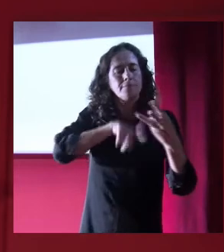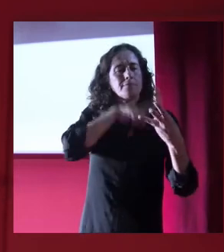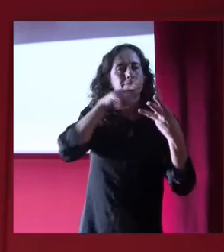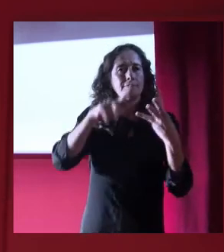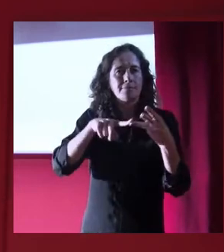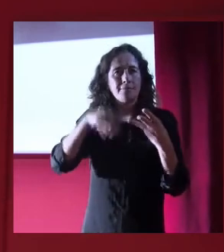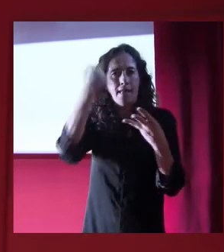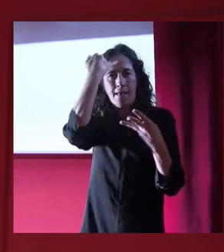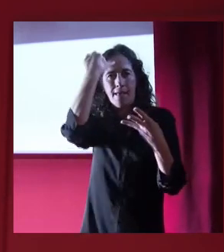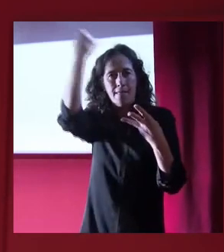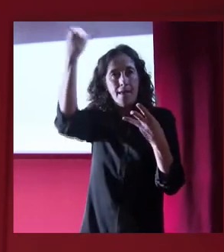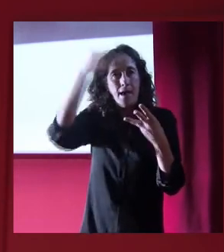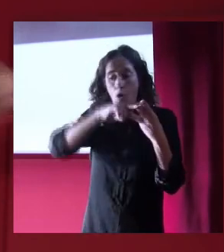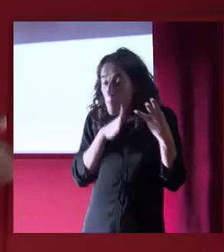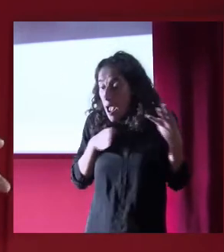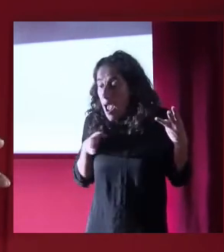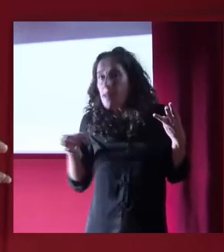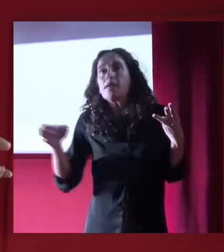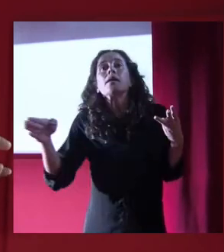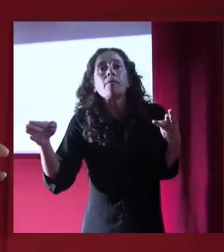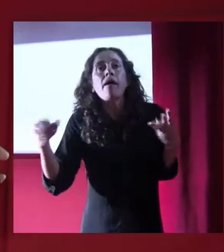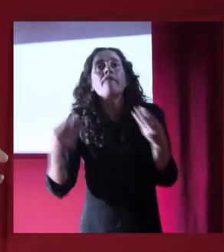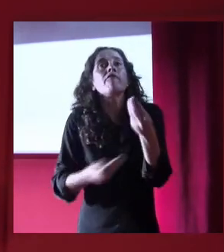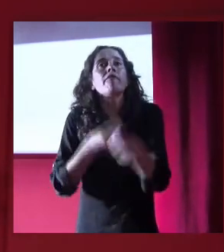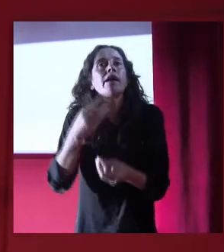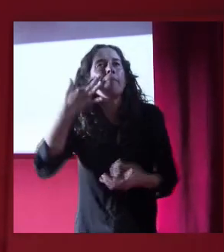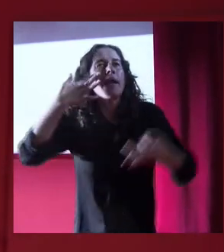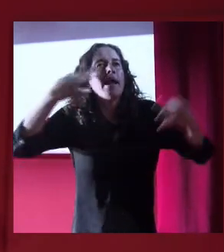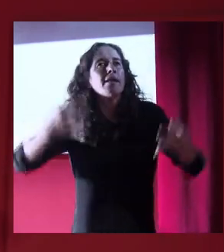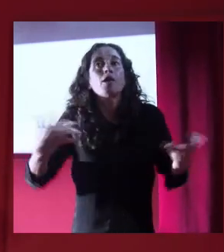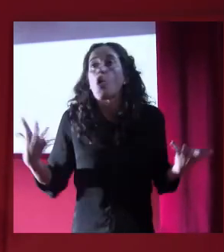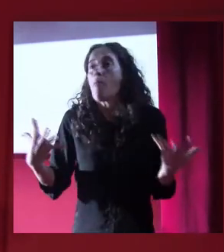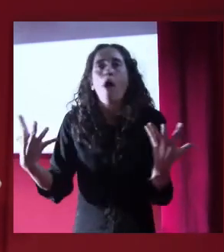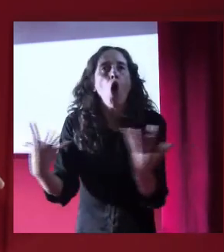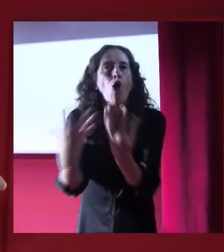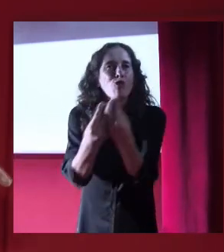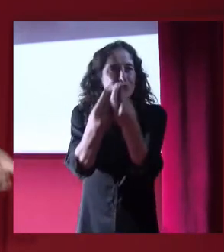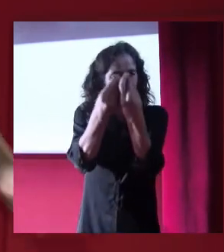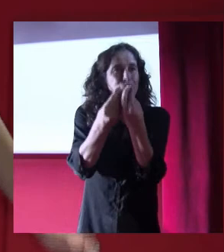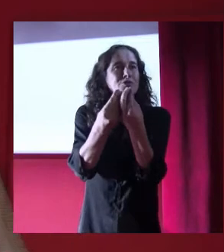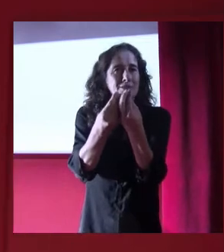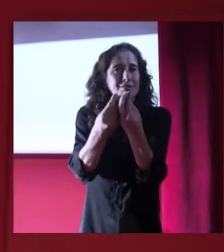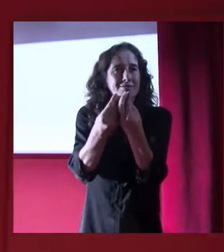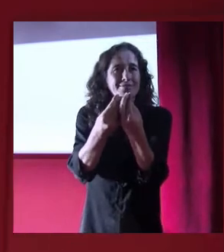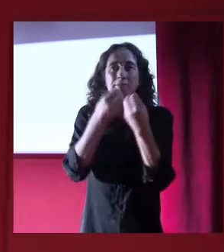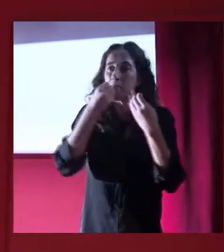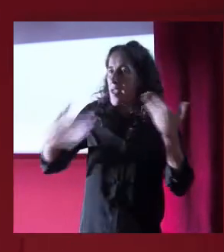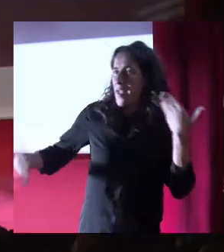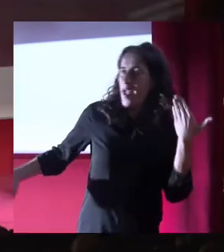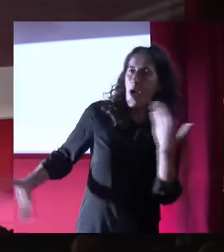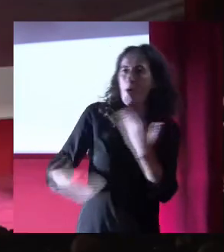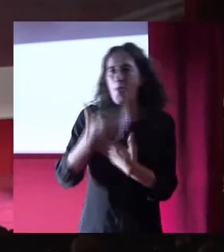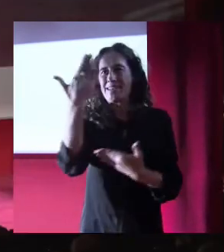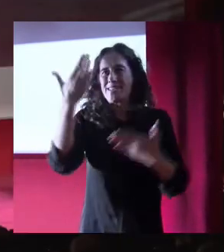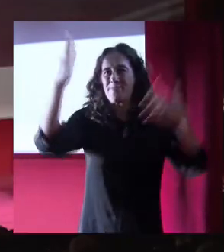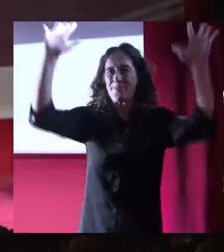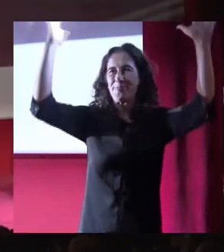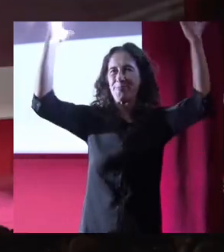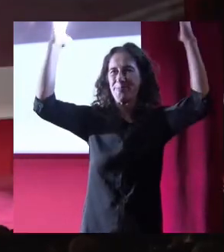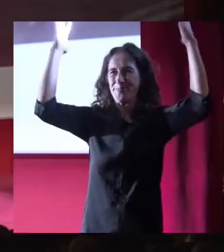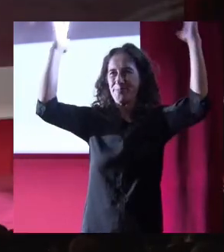idea, aquesta alternativa només la farem realitat si ho fem entre tots. Comencem.